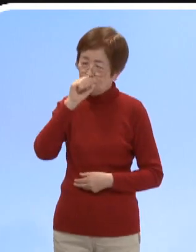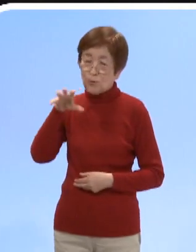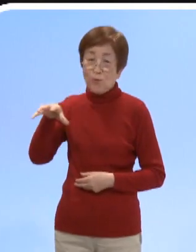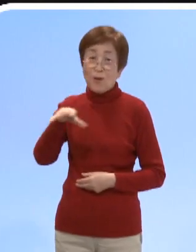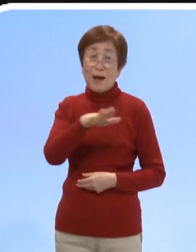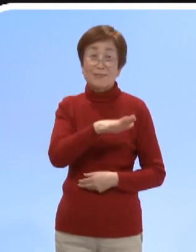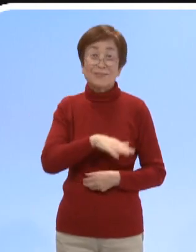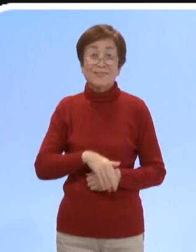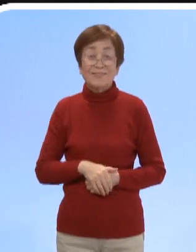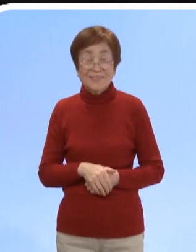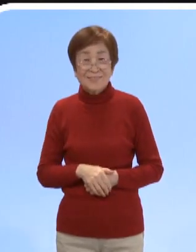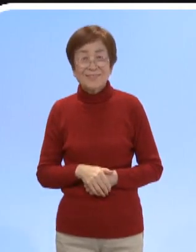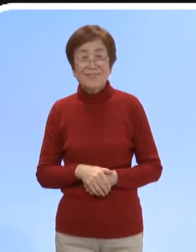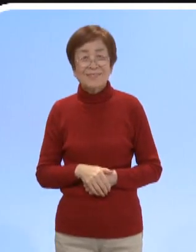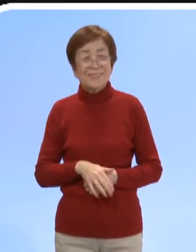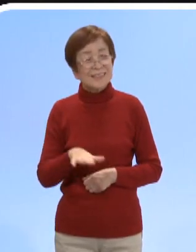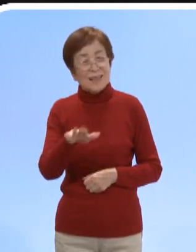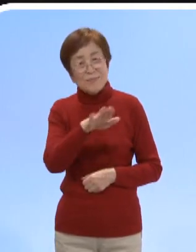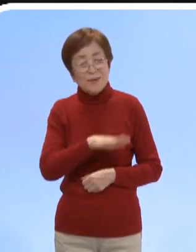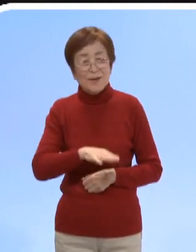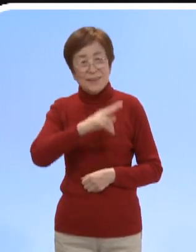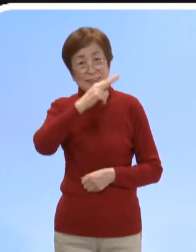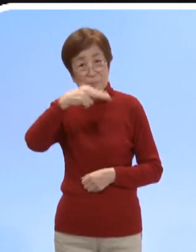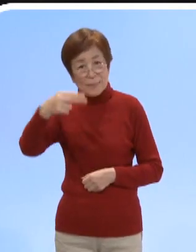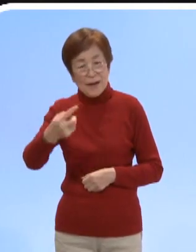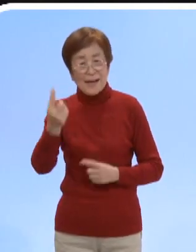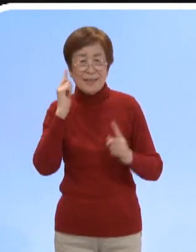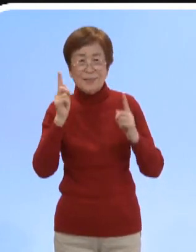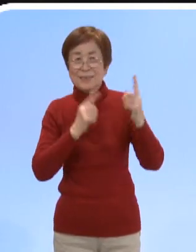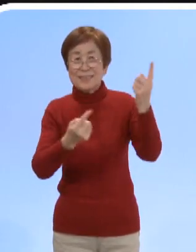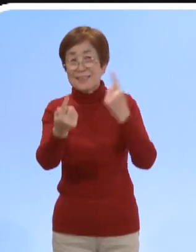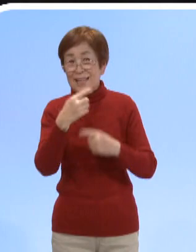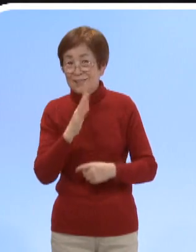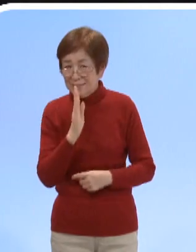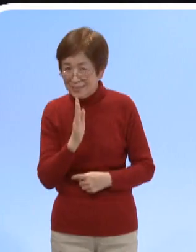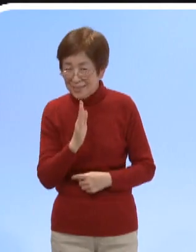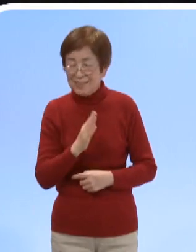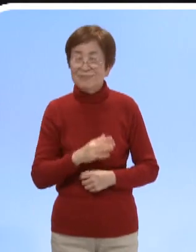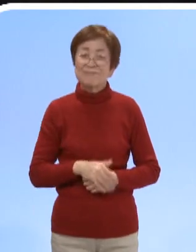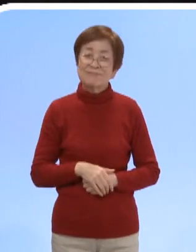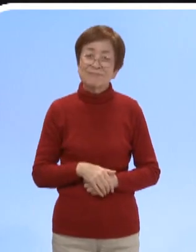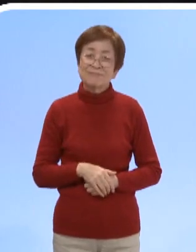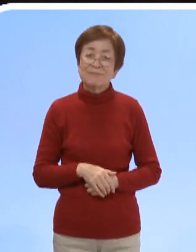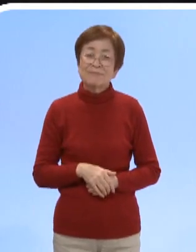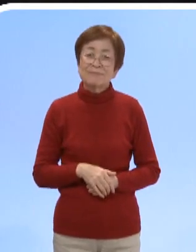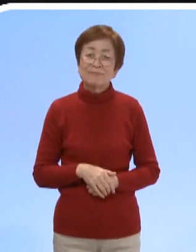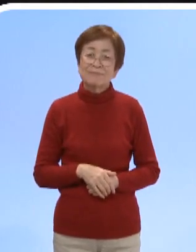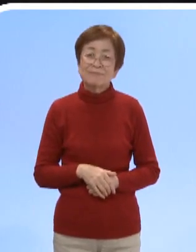がいっぱいありますからね。 皆さんもぜひ丹波地域に遊びに来てくださいね。